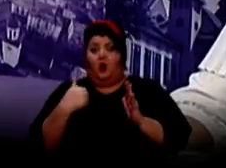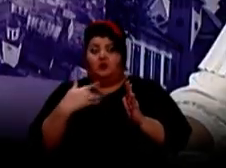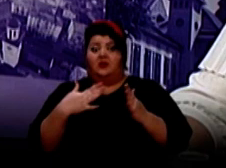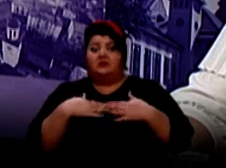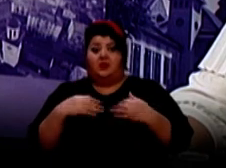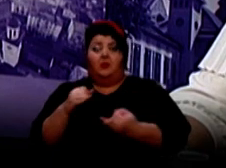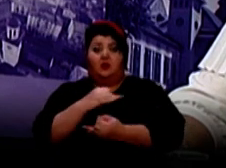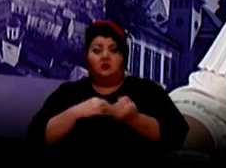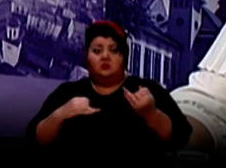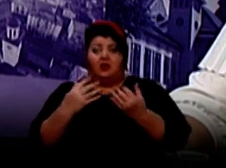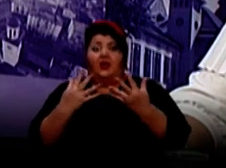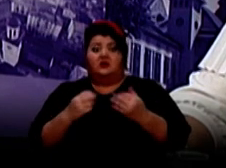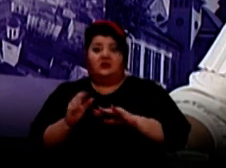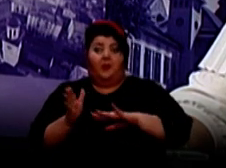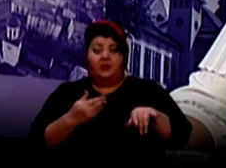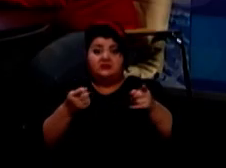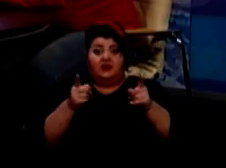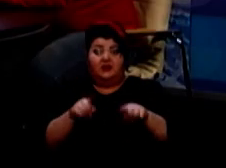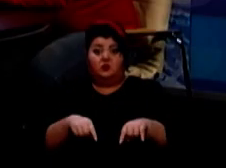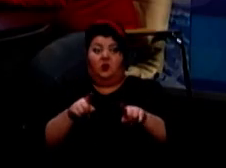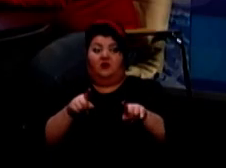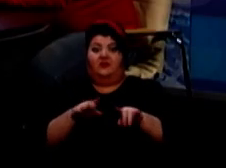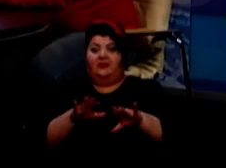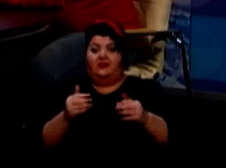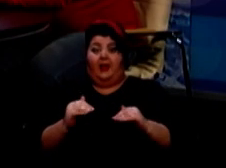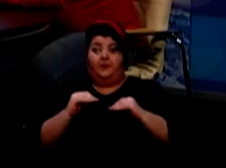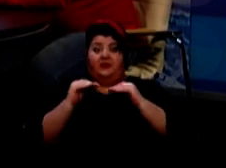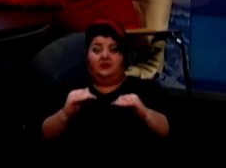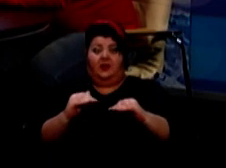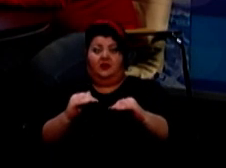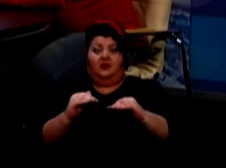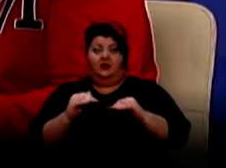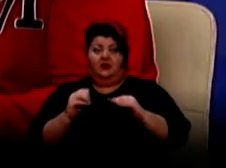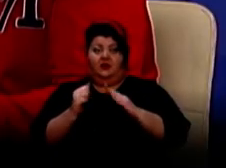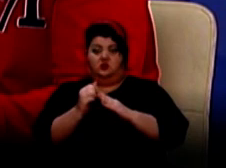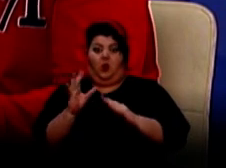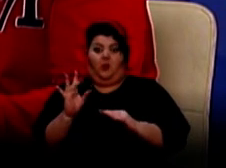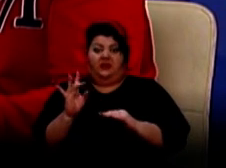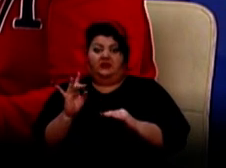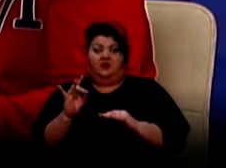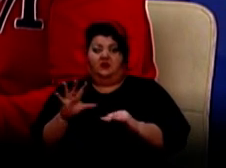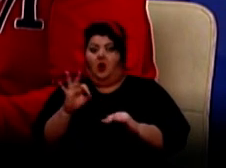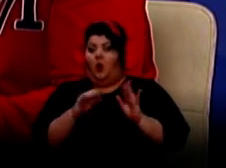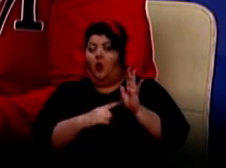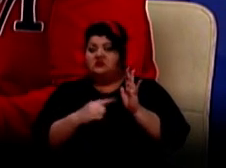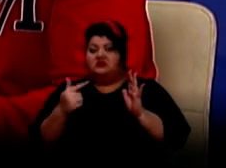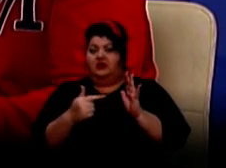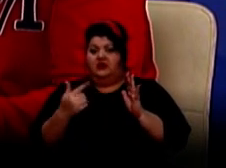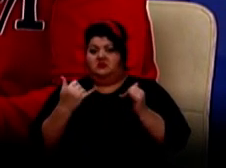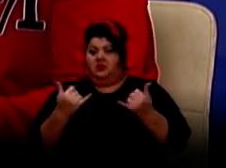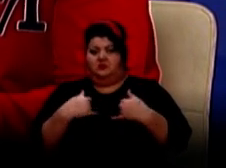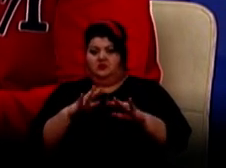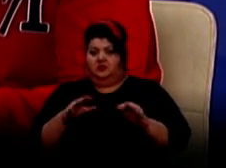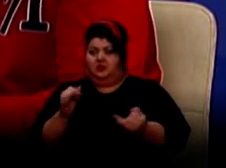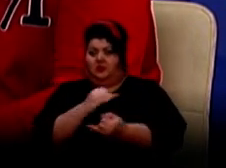обсудити ще питання після вже того, як ви не підняли тариф на 5 гривень, а на 6, ніхто о 6 гривнах і не розмовляє на сьогоднішній